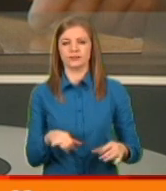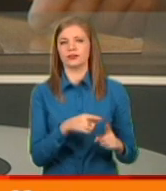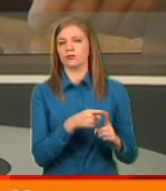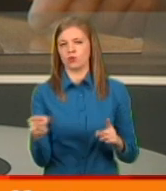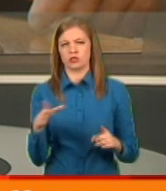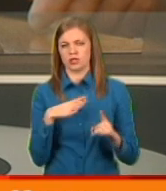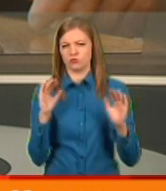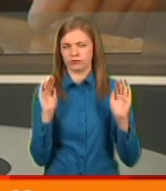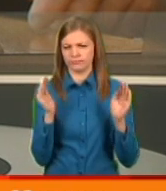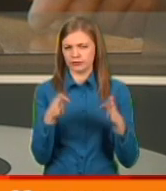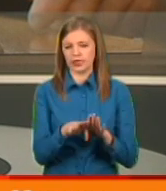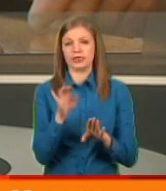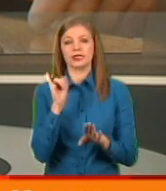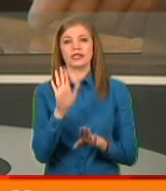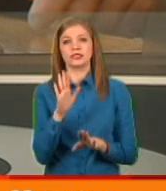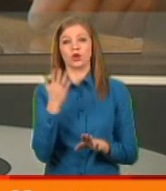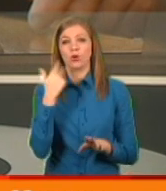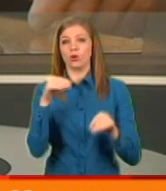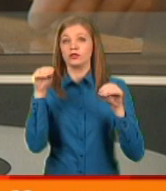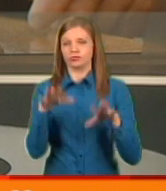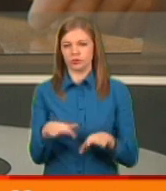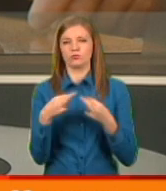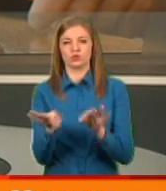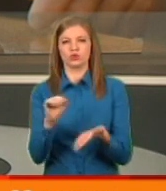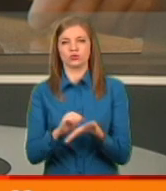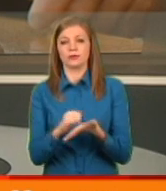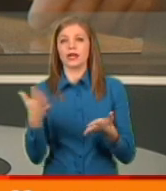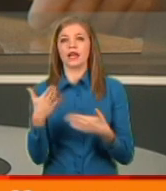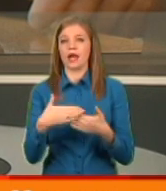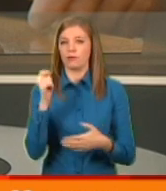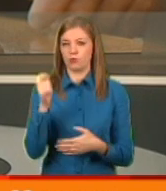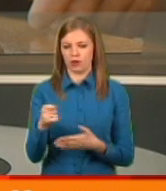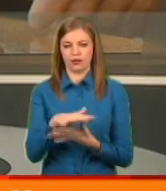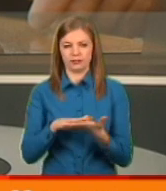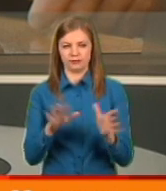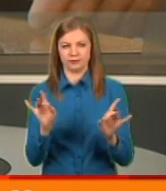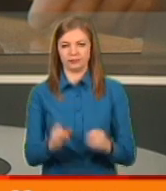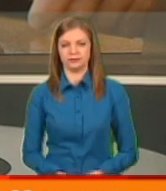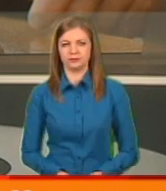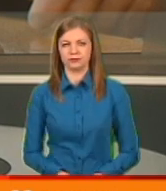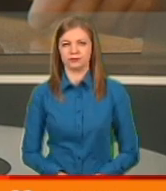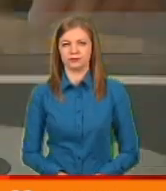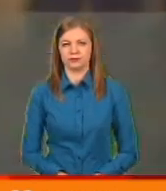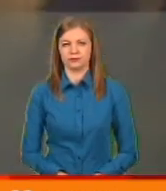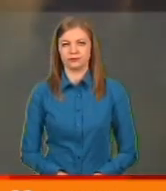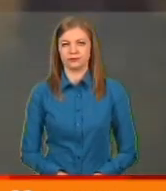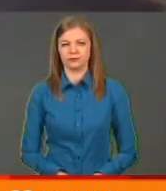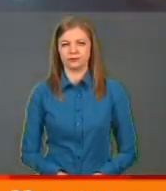процес був закритим і тільки на оголошення вироку пустили журналістів. То яке ж покарання присудили, Анна Айзенберг.